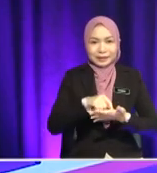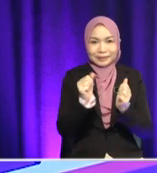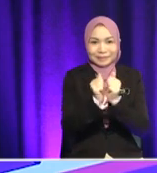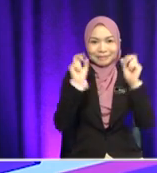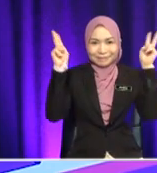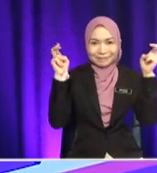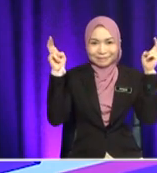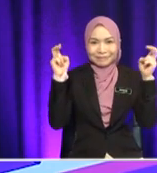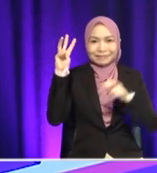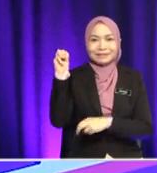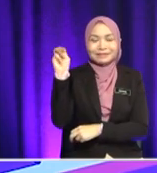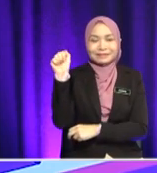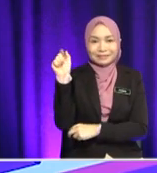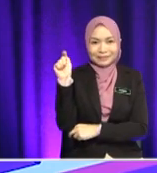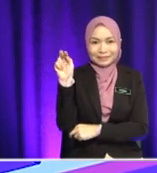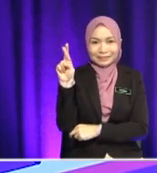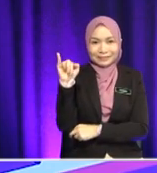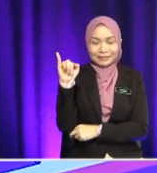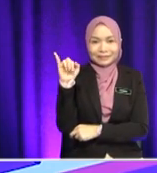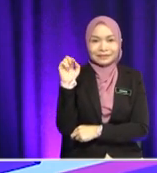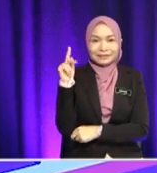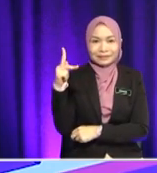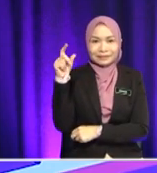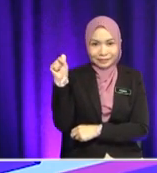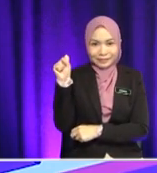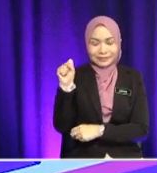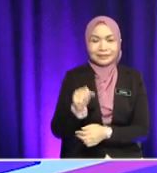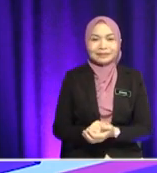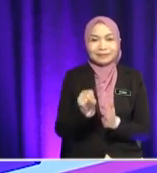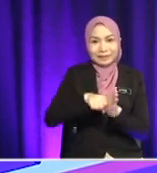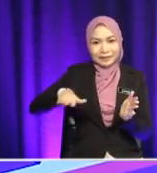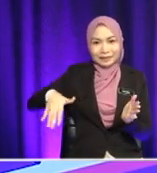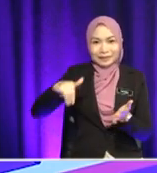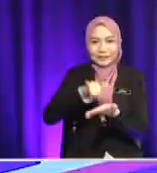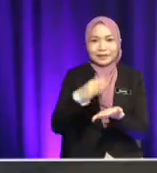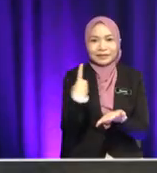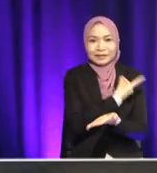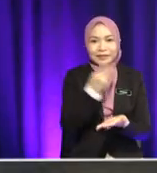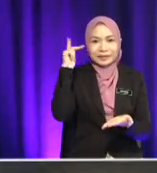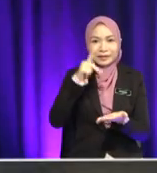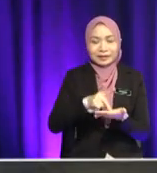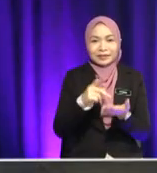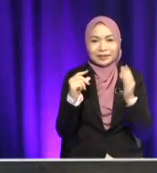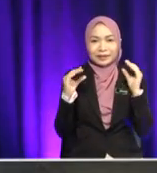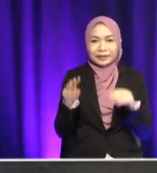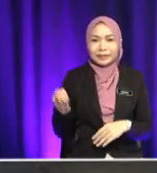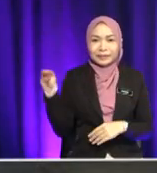Jadi sebelum itu kita nggak mengenalkan dulu murid-murid yang berada di dalam tadi sekarang ini